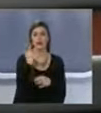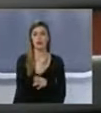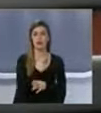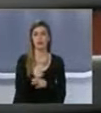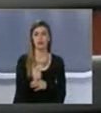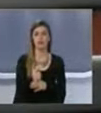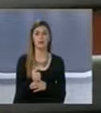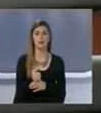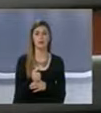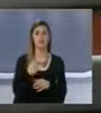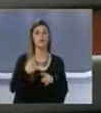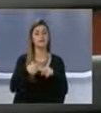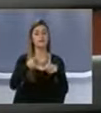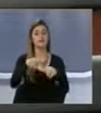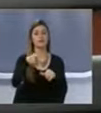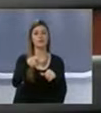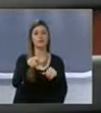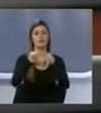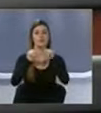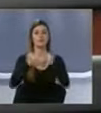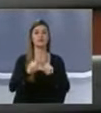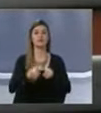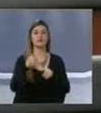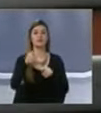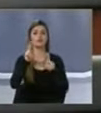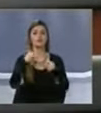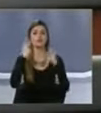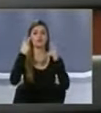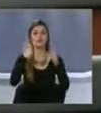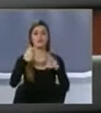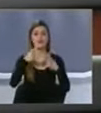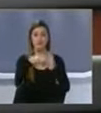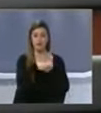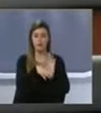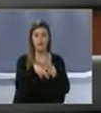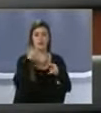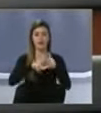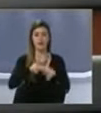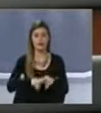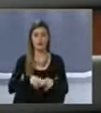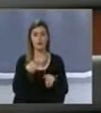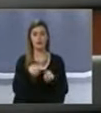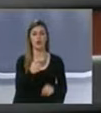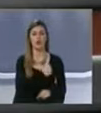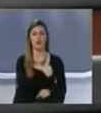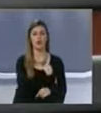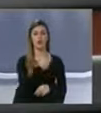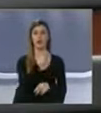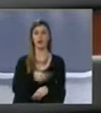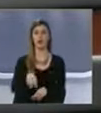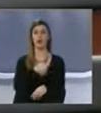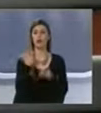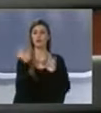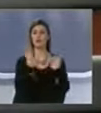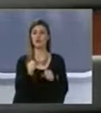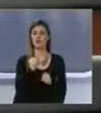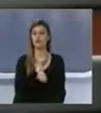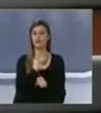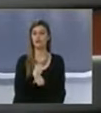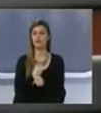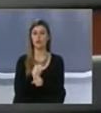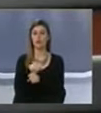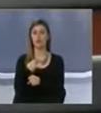Kosovës. E gjithë propaganda për parimet në këtë sektor dhe ligjet e aprovuara si dhe premtimet e bëra për aplikimin e obligimeve